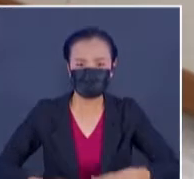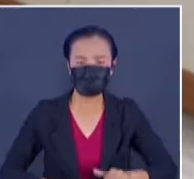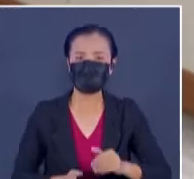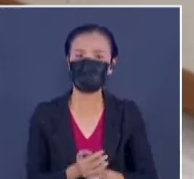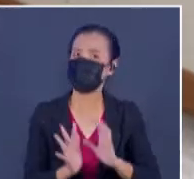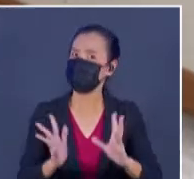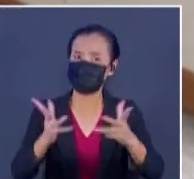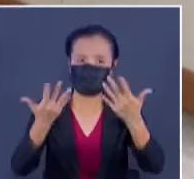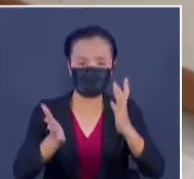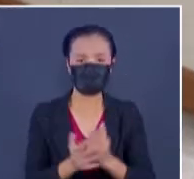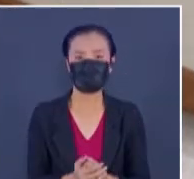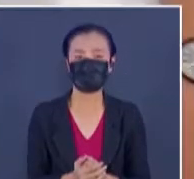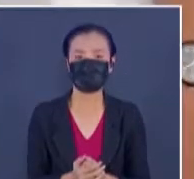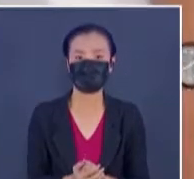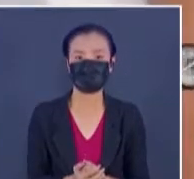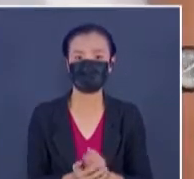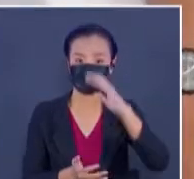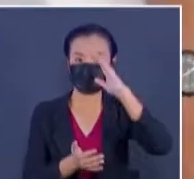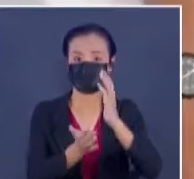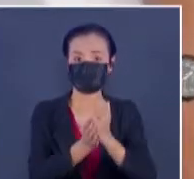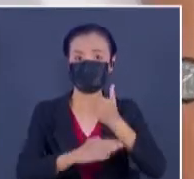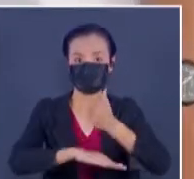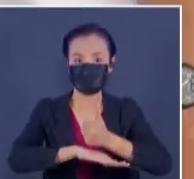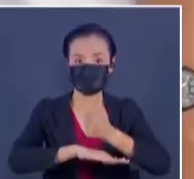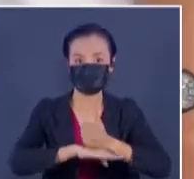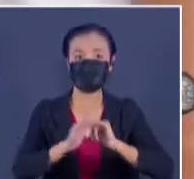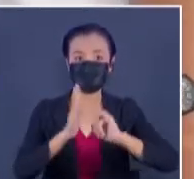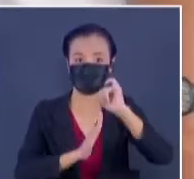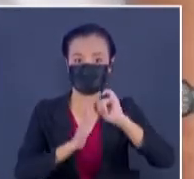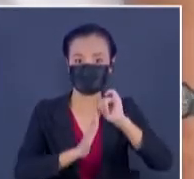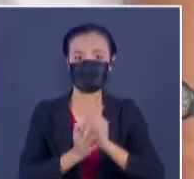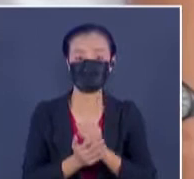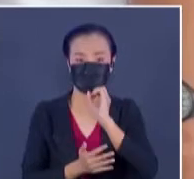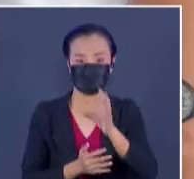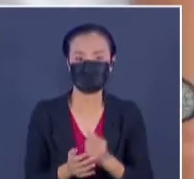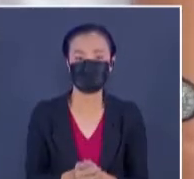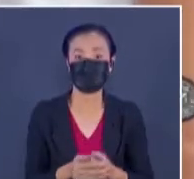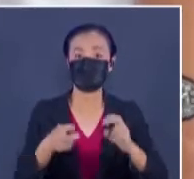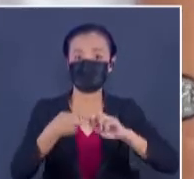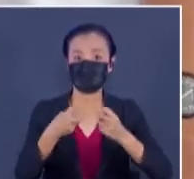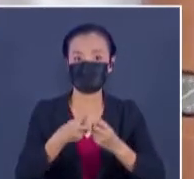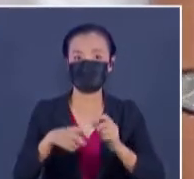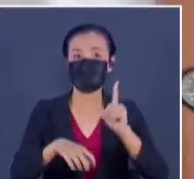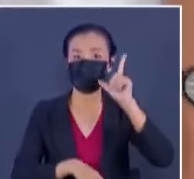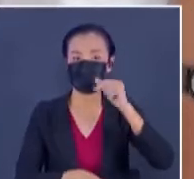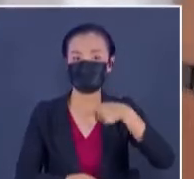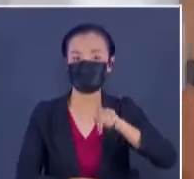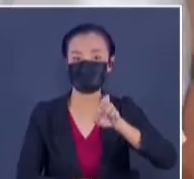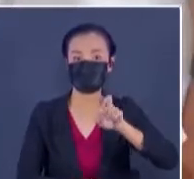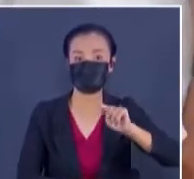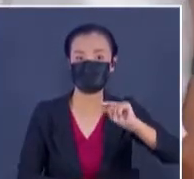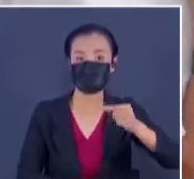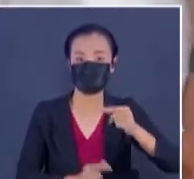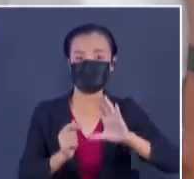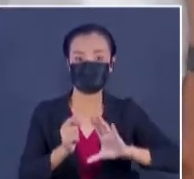มื่อไหร่จะหมดฮะทางตำรวจครับผู้บังคับการตำรวจภูธรจังหวัดเชียงใหม่ท่านบอกว่าเรื่องนี้เกิดขึ้นที่สภ.แม่ปิงอำเภอเมืองจังหวัดเชียง